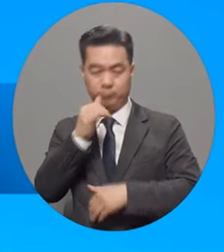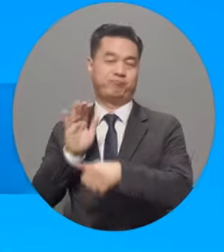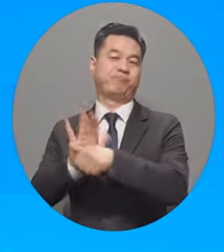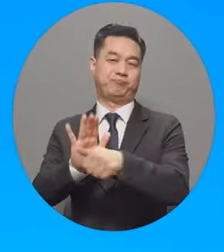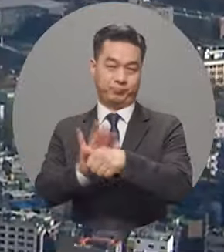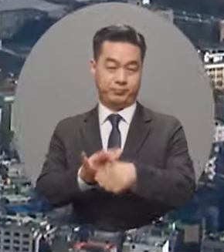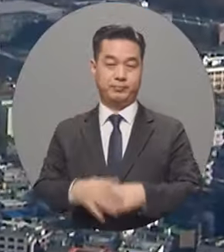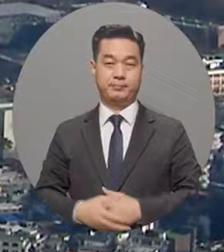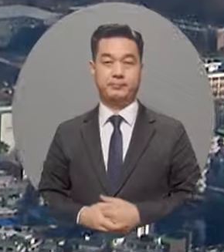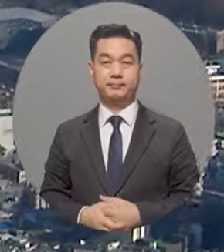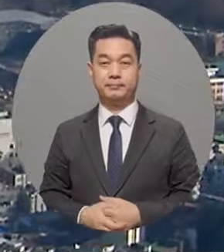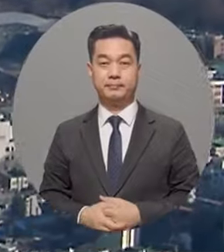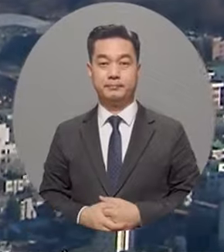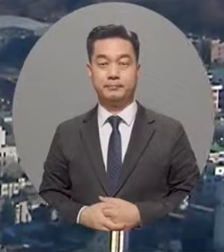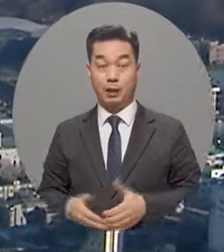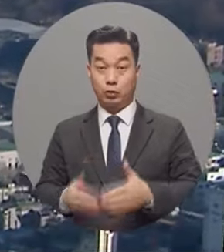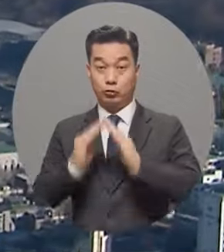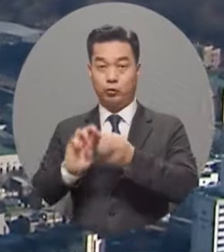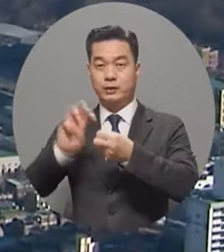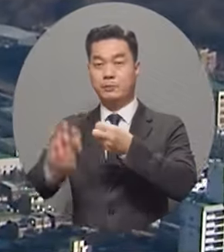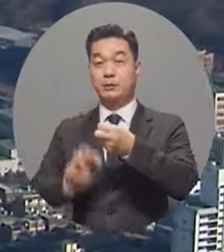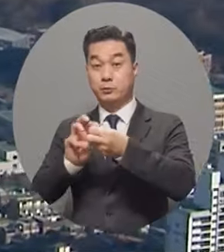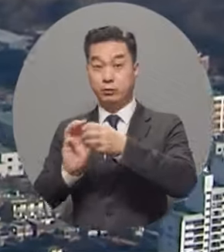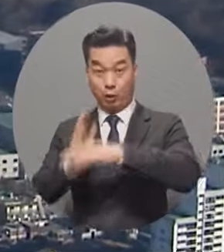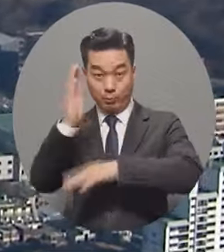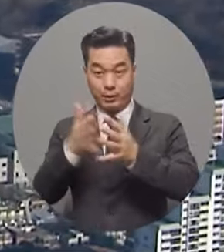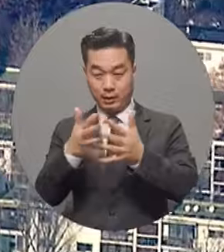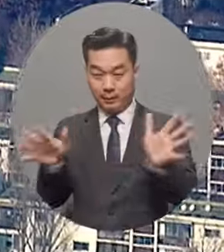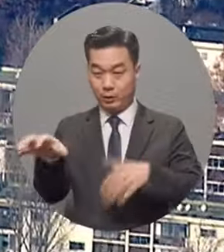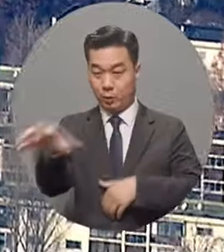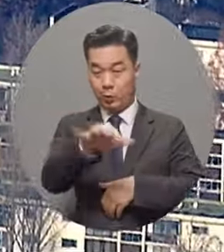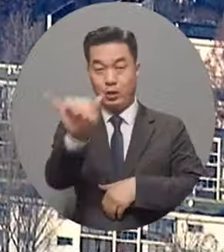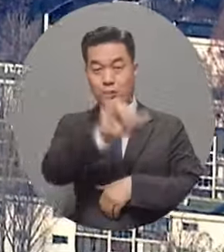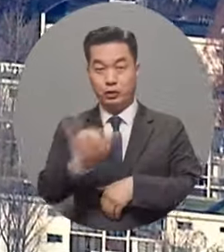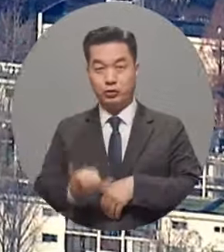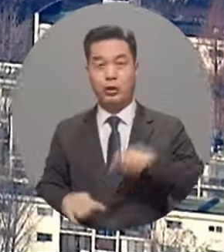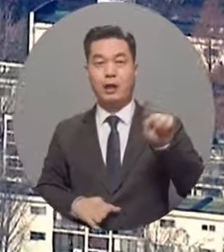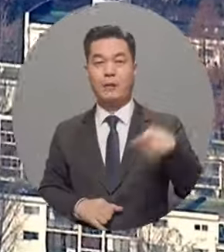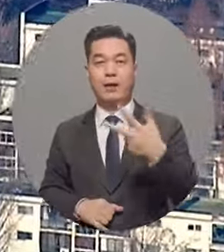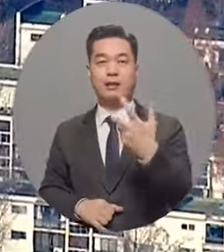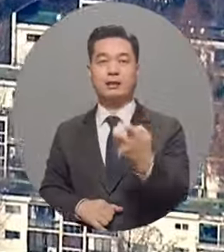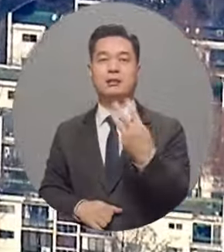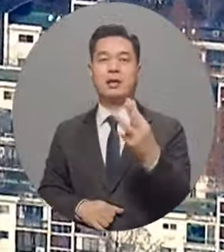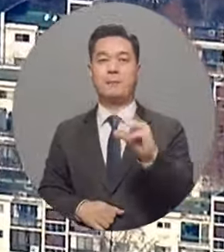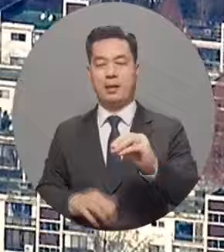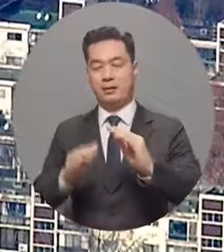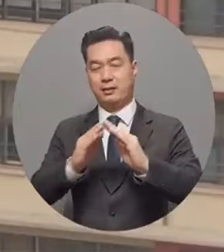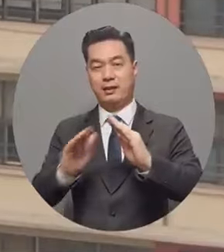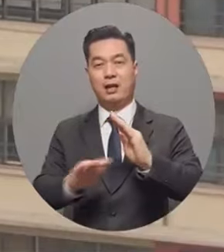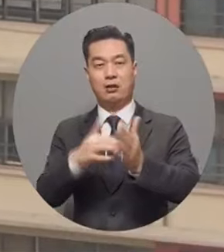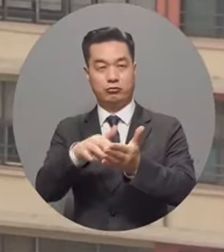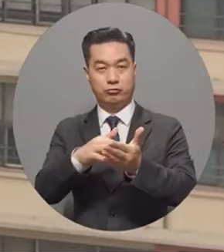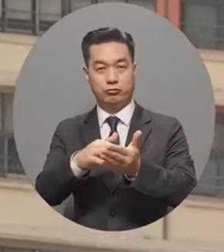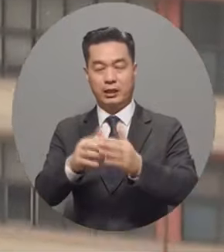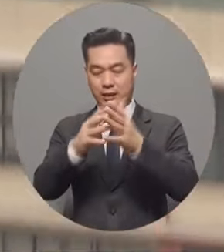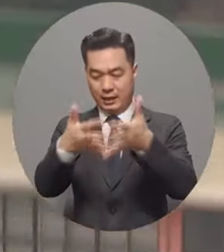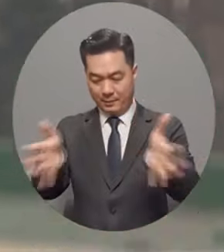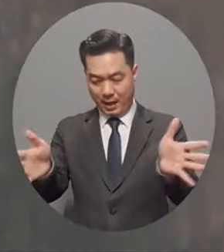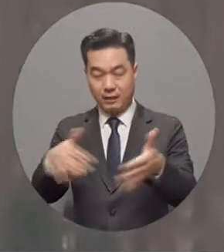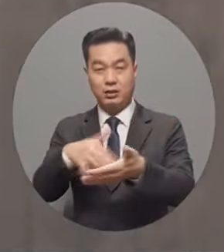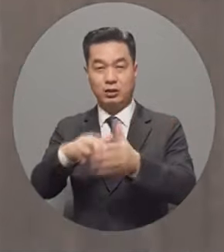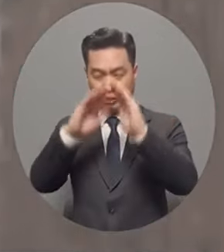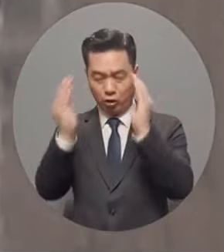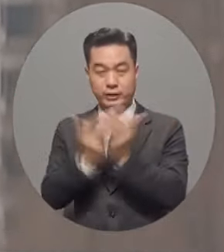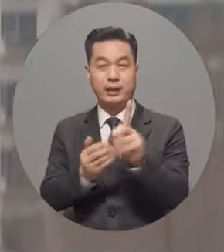하겠습니다. 준공 30년을 넘긴 아파트는 전국에 173만 가구, 전체 아파트의 15%가 적용